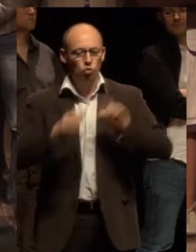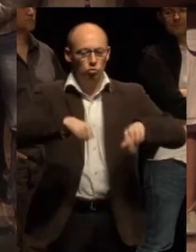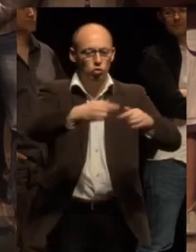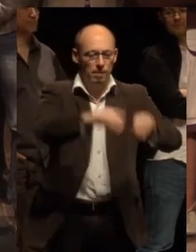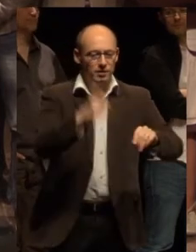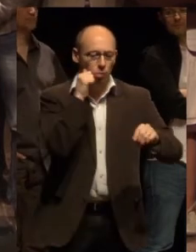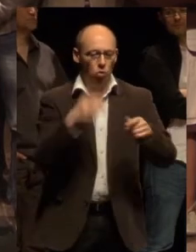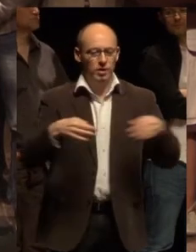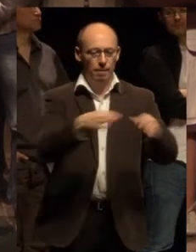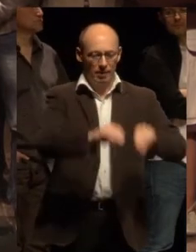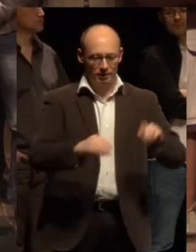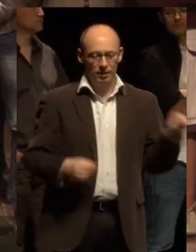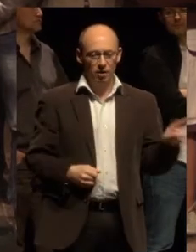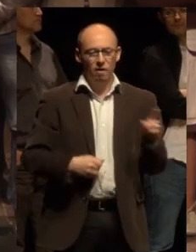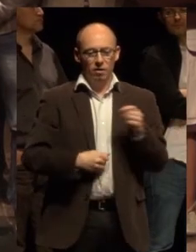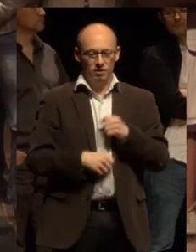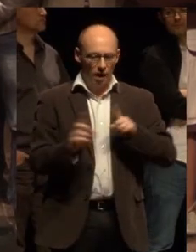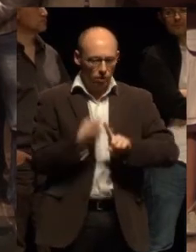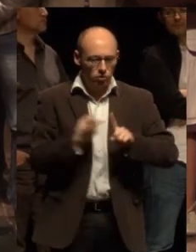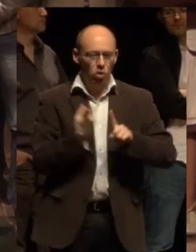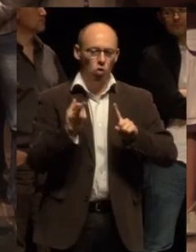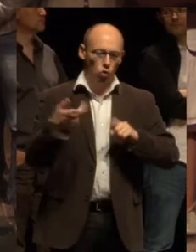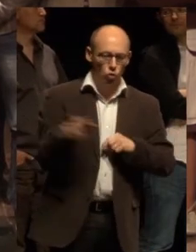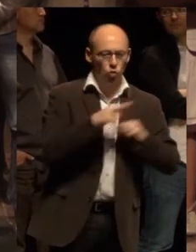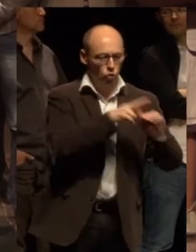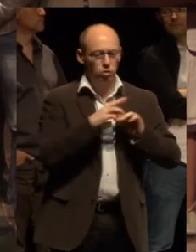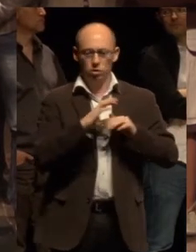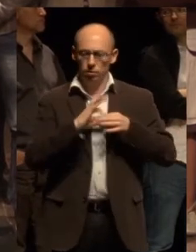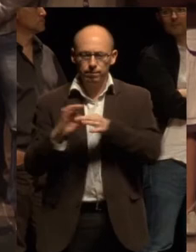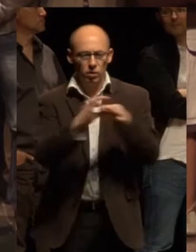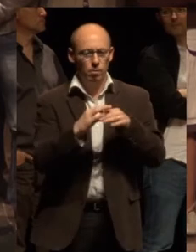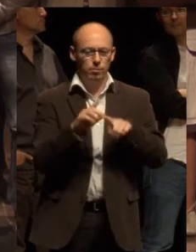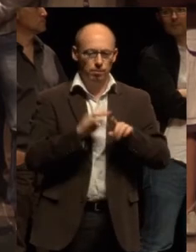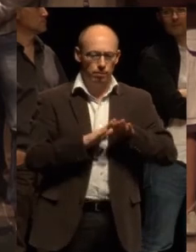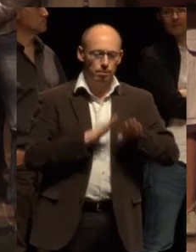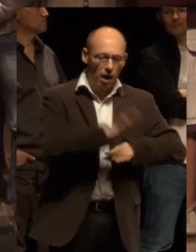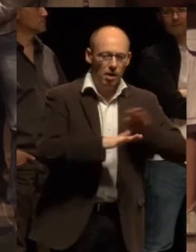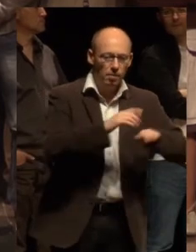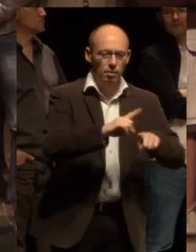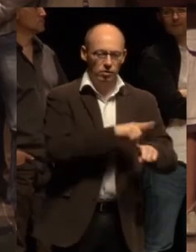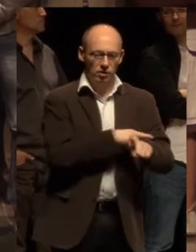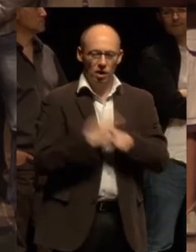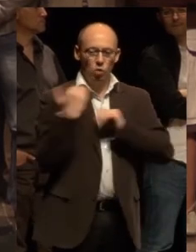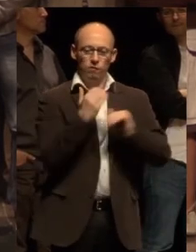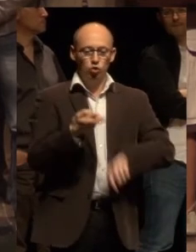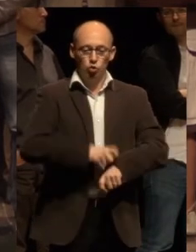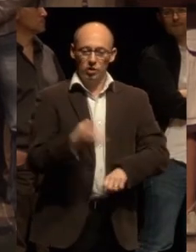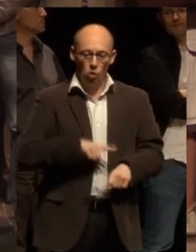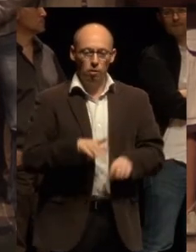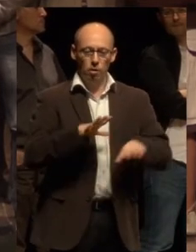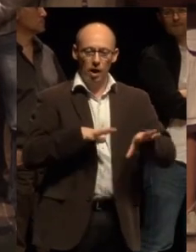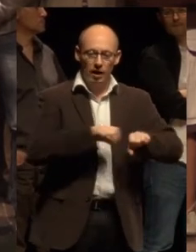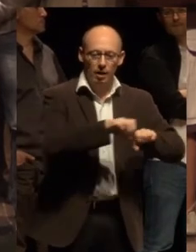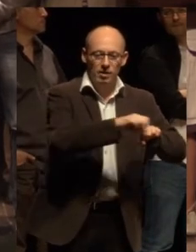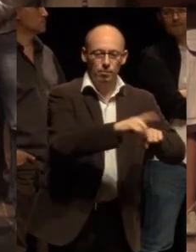avons tout à gagner à retisser cette confiance entre nous et les habitants, pas à pas. La confiance ne se décrète pas, elle se gagne petit